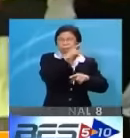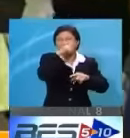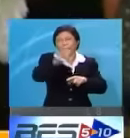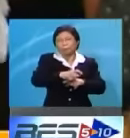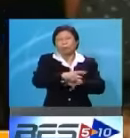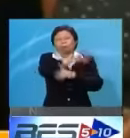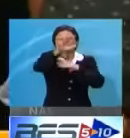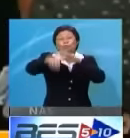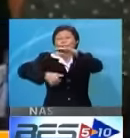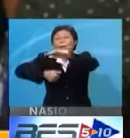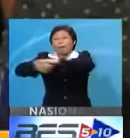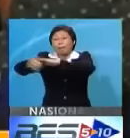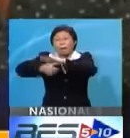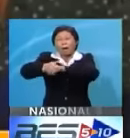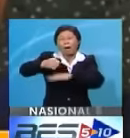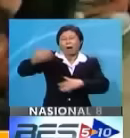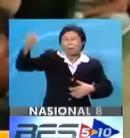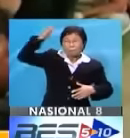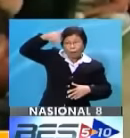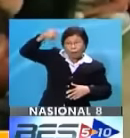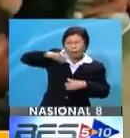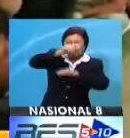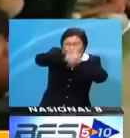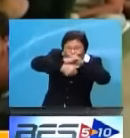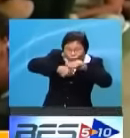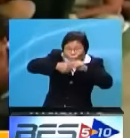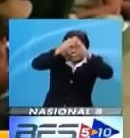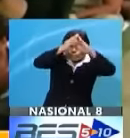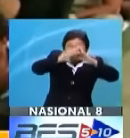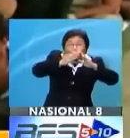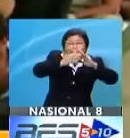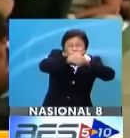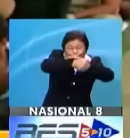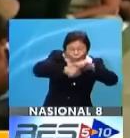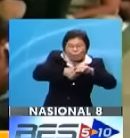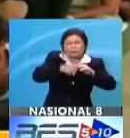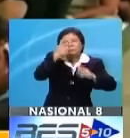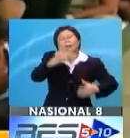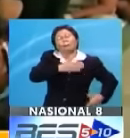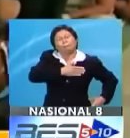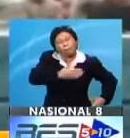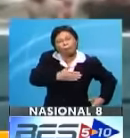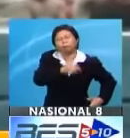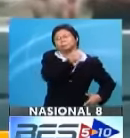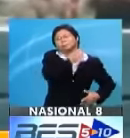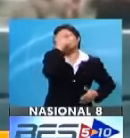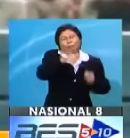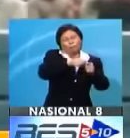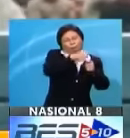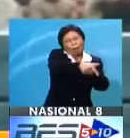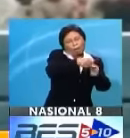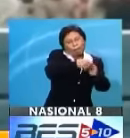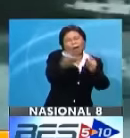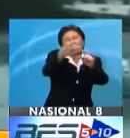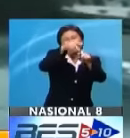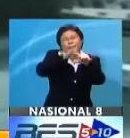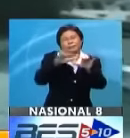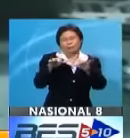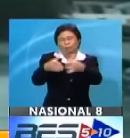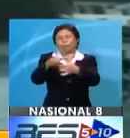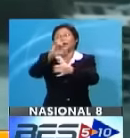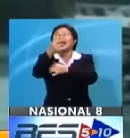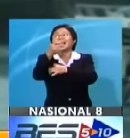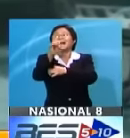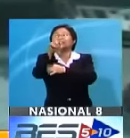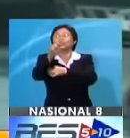Kesemua migran Rohingya yang diseludup masuk merupakan atas kerelaan mereka sendiri susulan pembayaran yang dibuat kepada sindiket